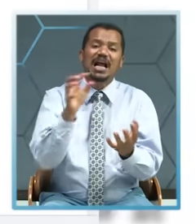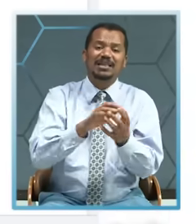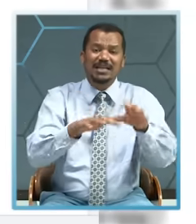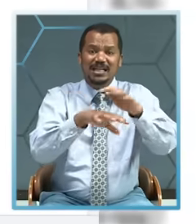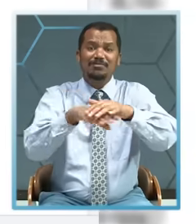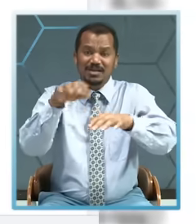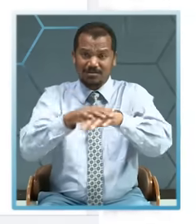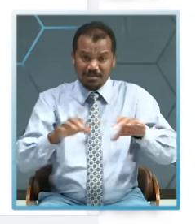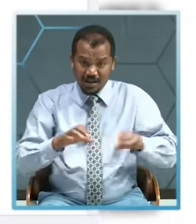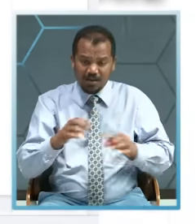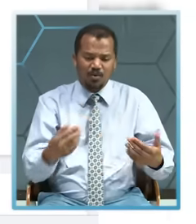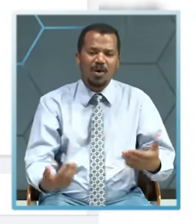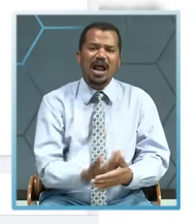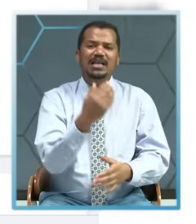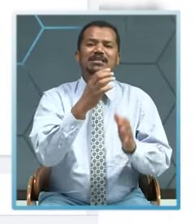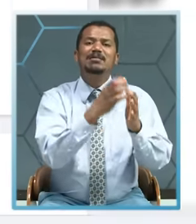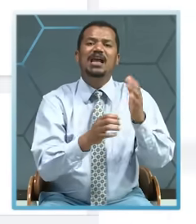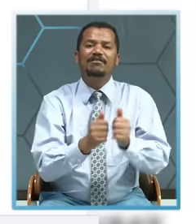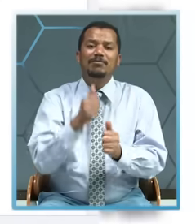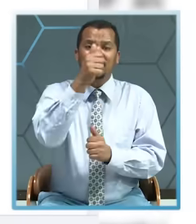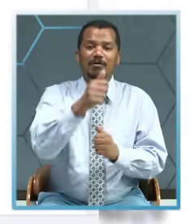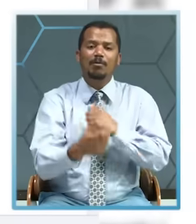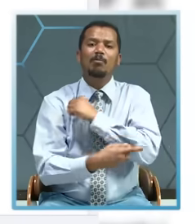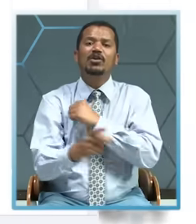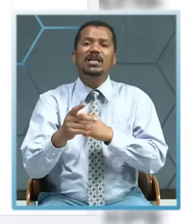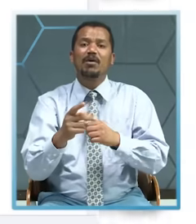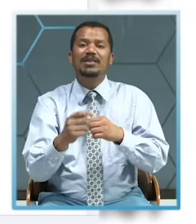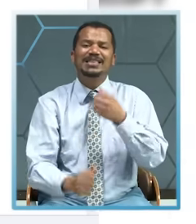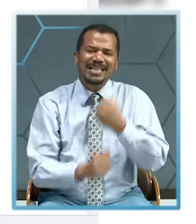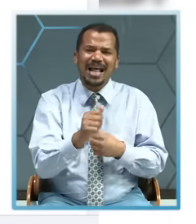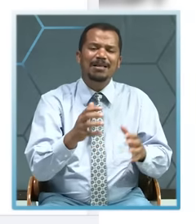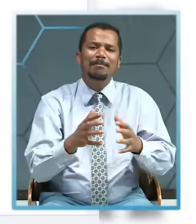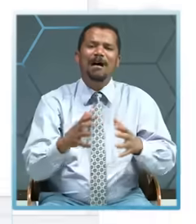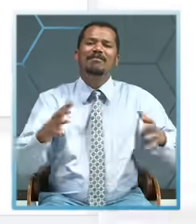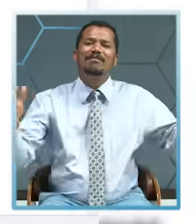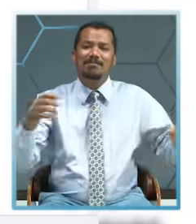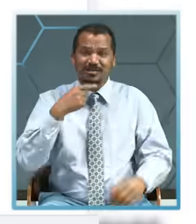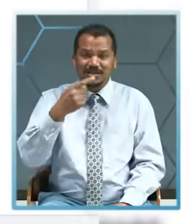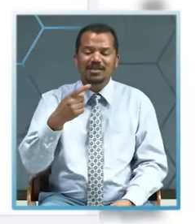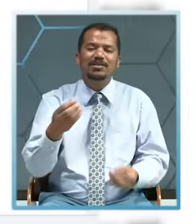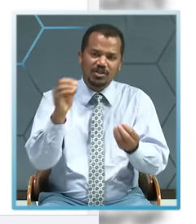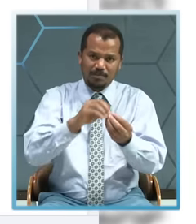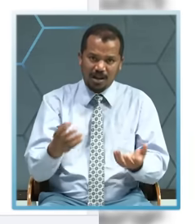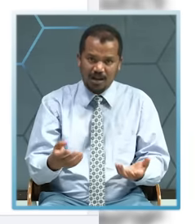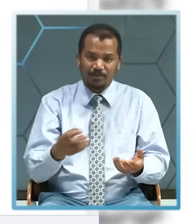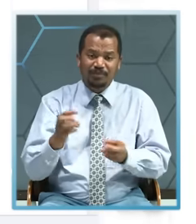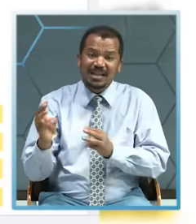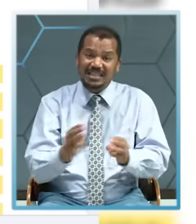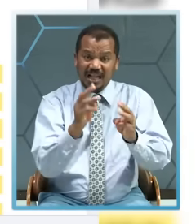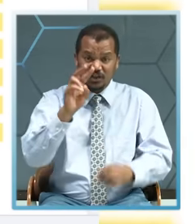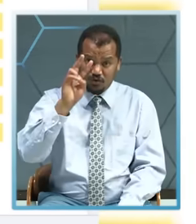ስራዎችን ያካተተ ርብርብ በማካሄድ ወደ አዲስ ምዕራፍ የሚያሸጋግሩ ፖለቲካዊ ጥቃቶችን ማፋፋም ይገባል ሲል